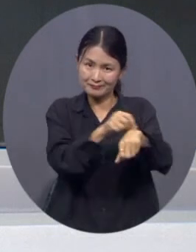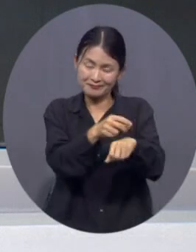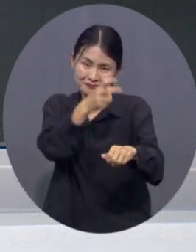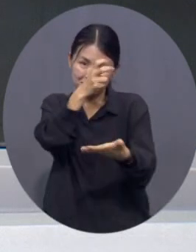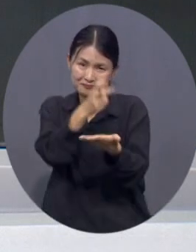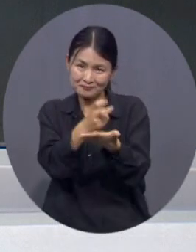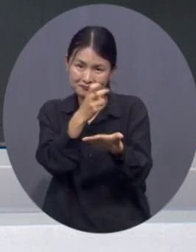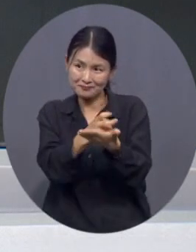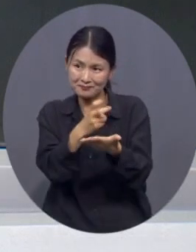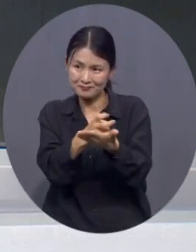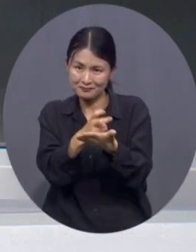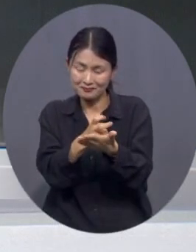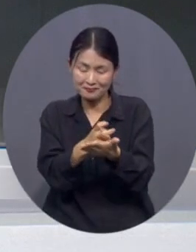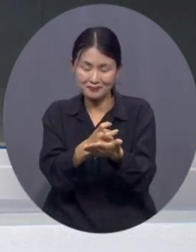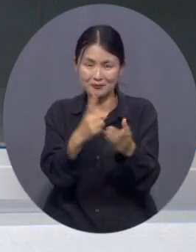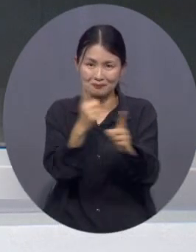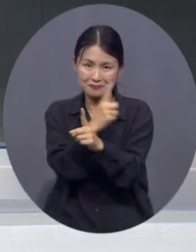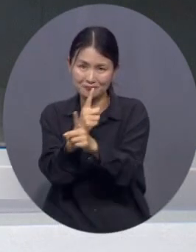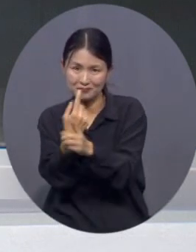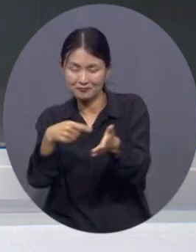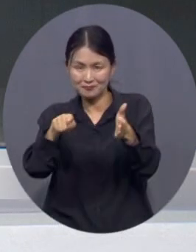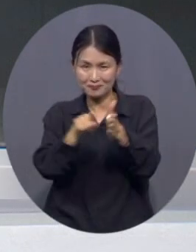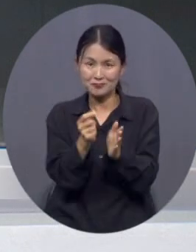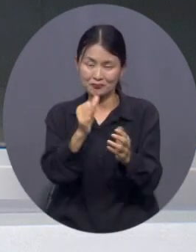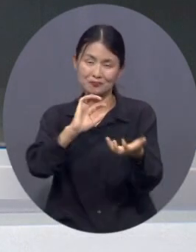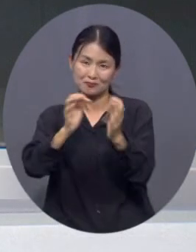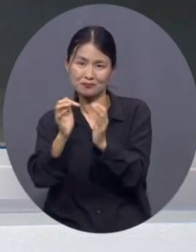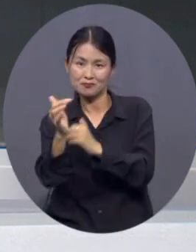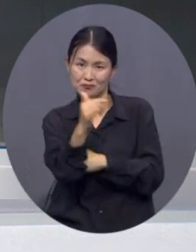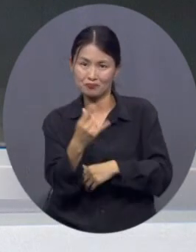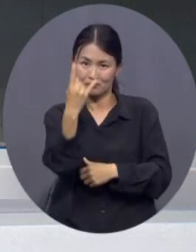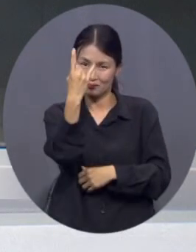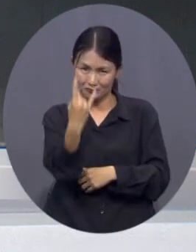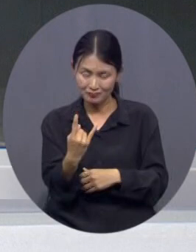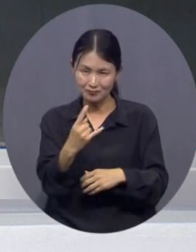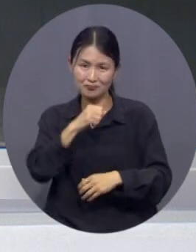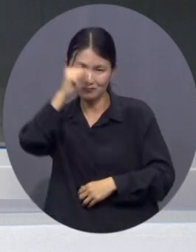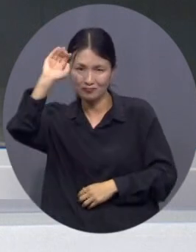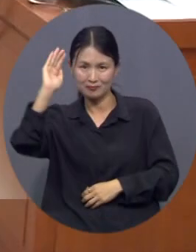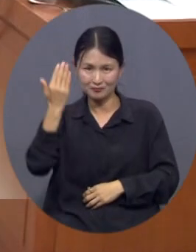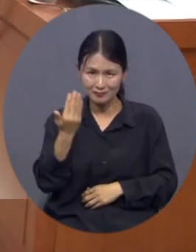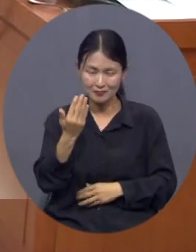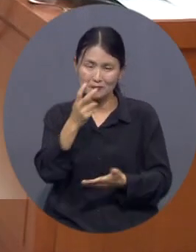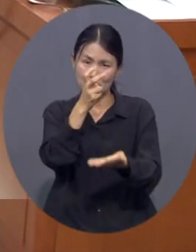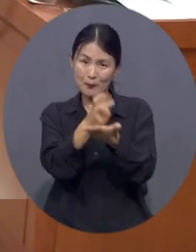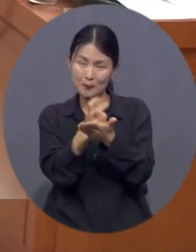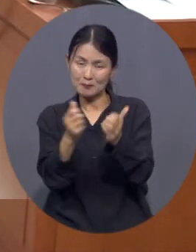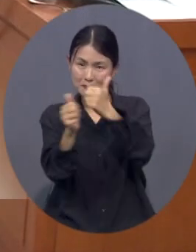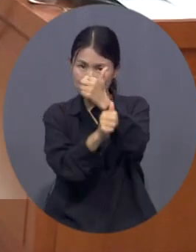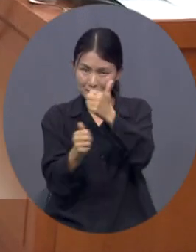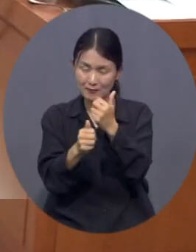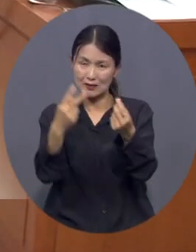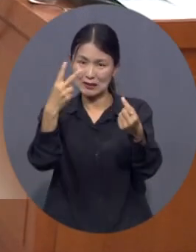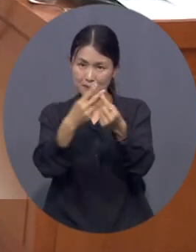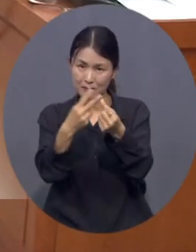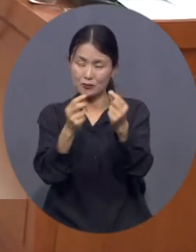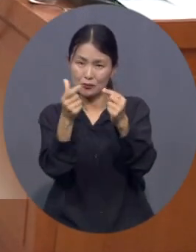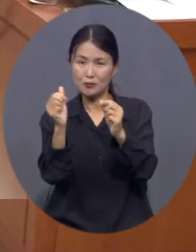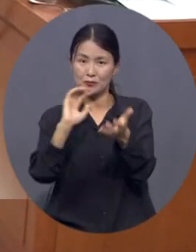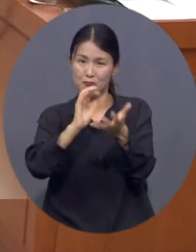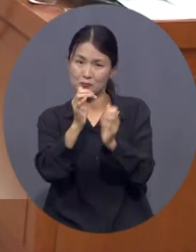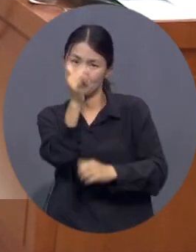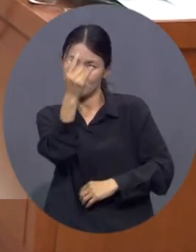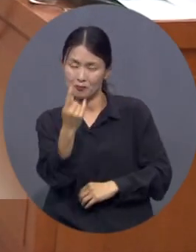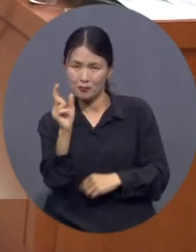제주특별법 7단계 제도 개선이 국회 법안심사 소위원회를 통과했습니다. 국회 법사위 법안심사 제2소위는